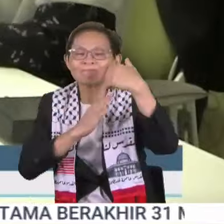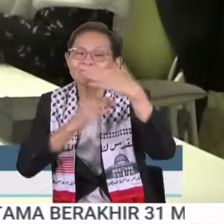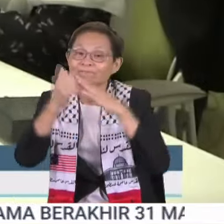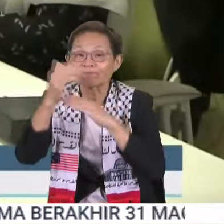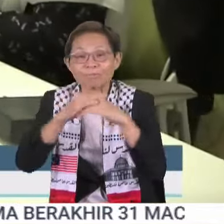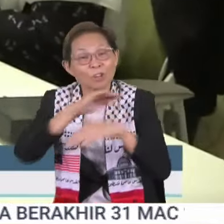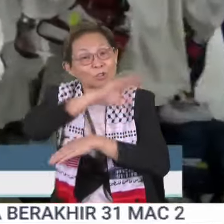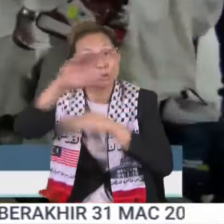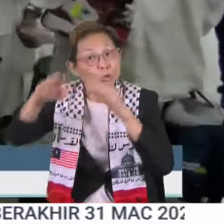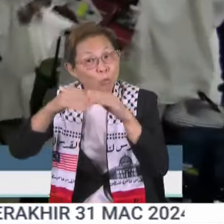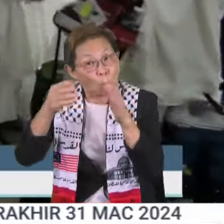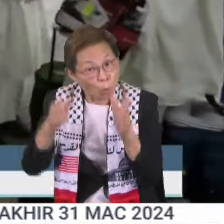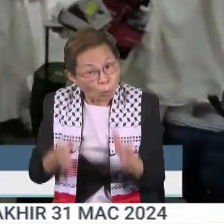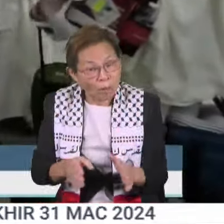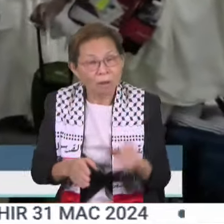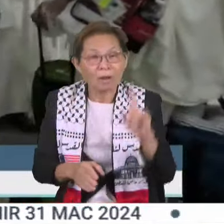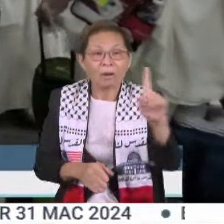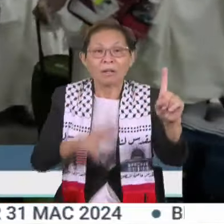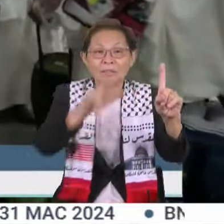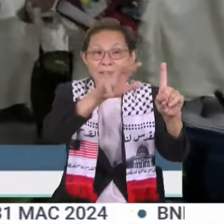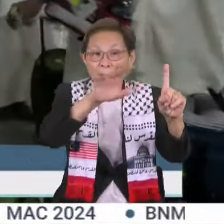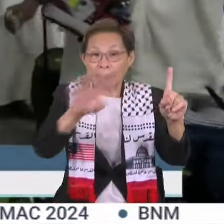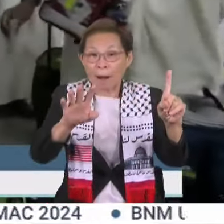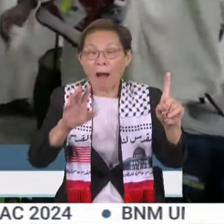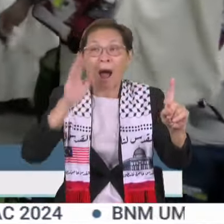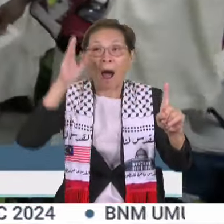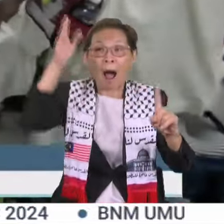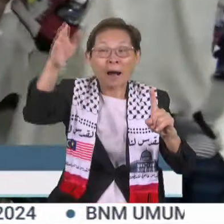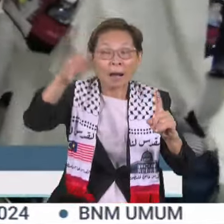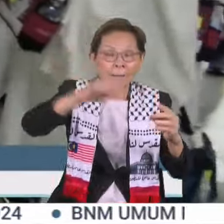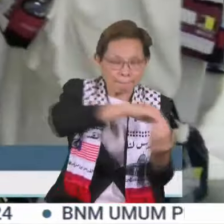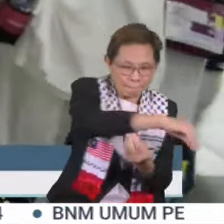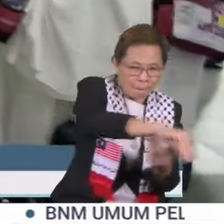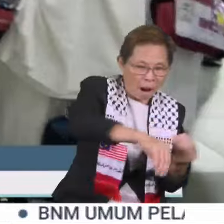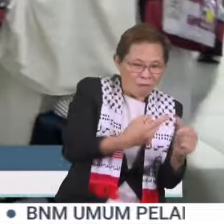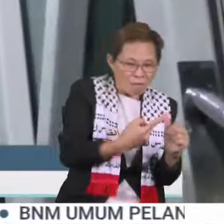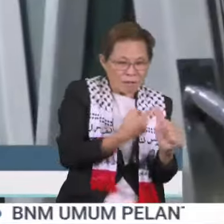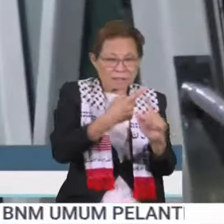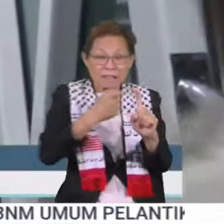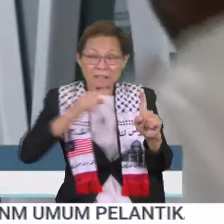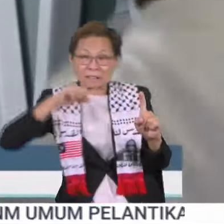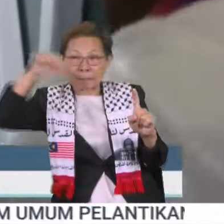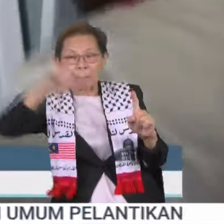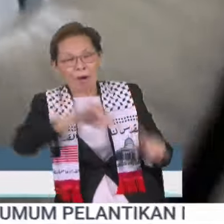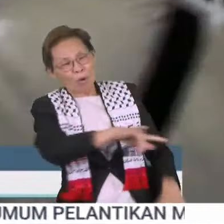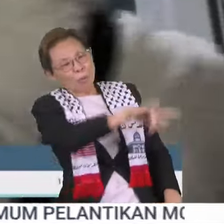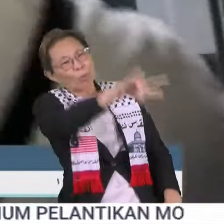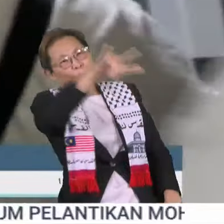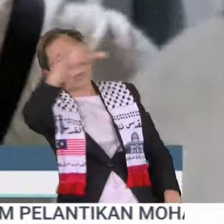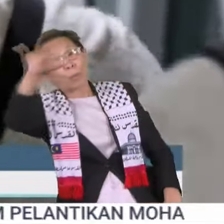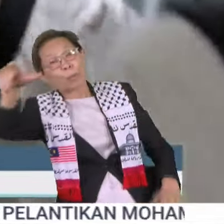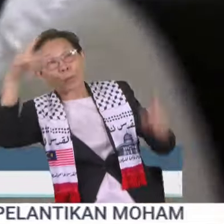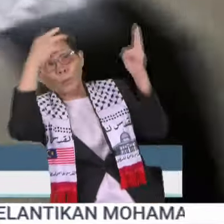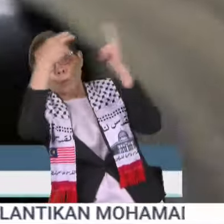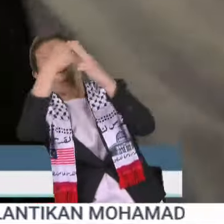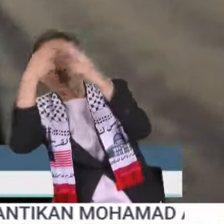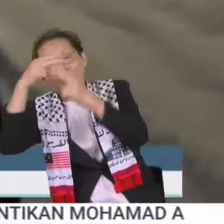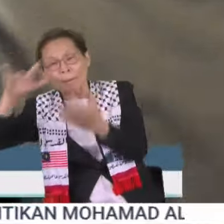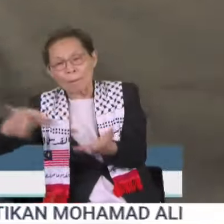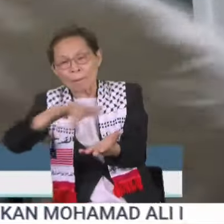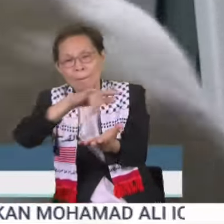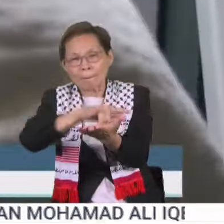semua pihak. Sementara itu, 134 bakal jemaah haji pertama dari Sabah berlepas ke Tanah Suci dari lapangan